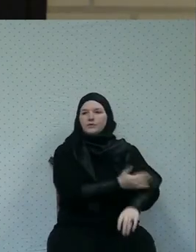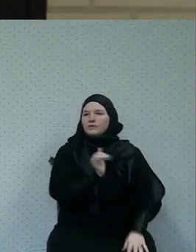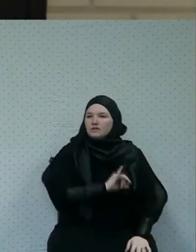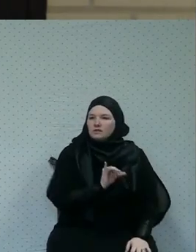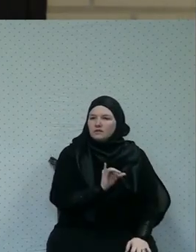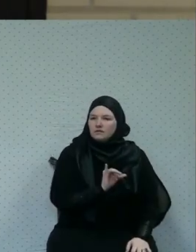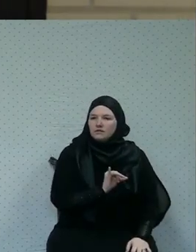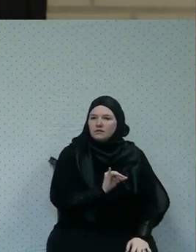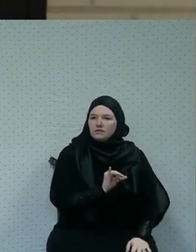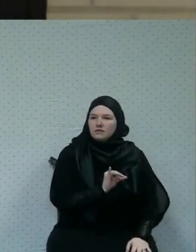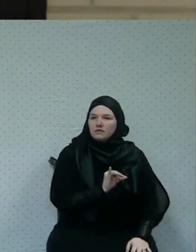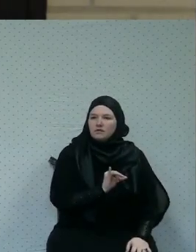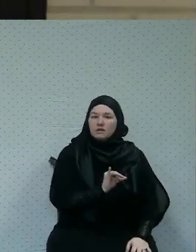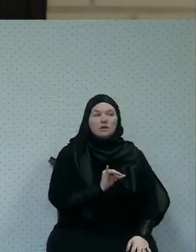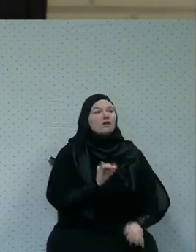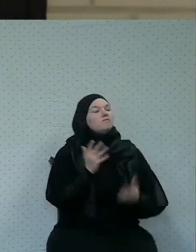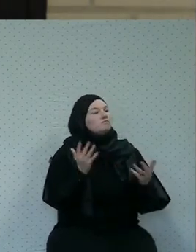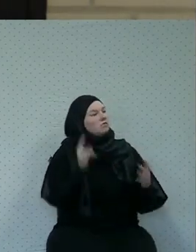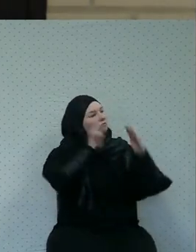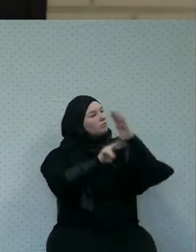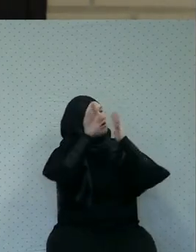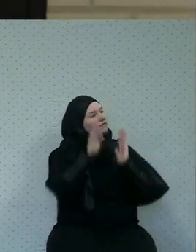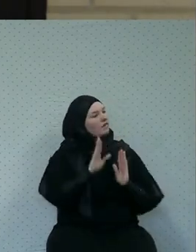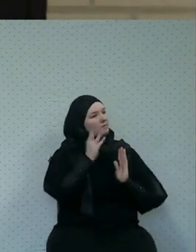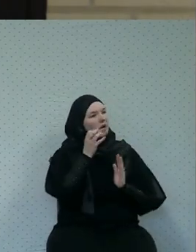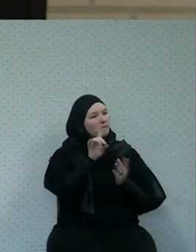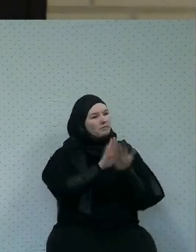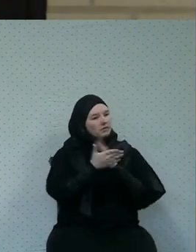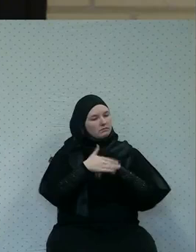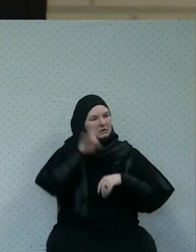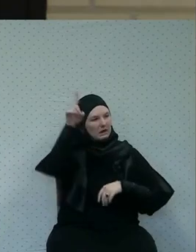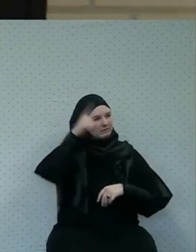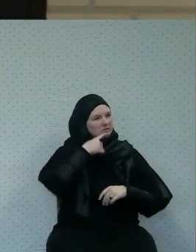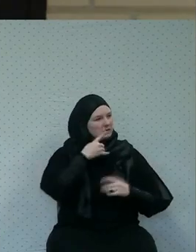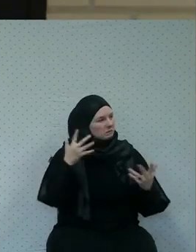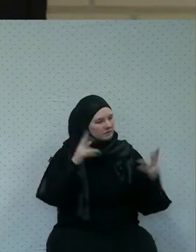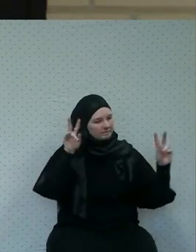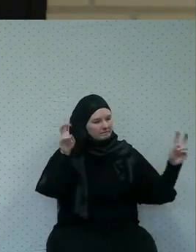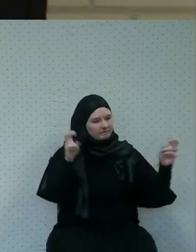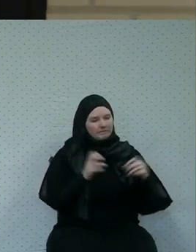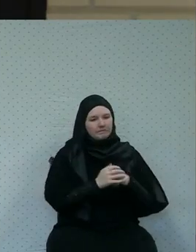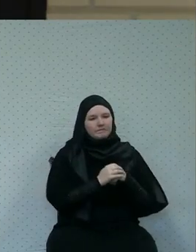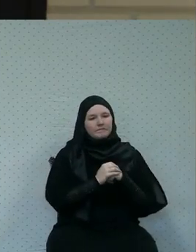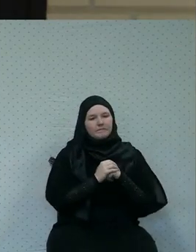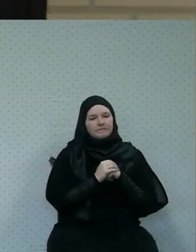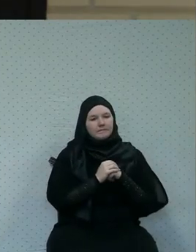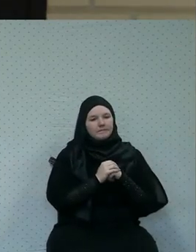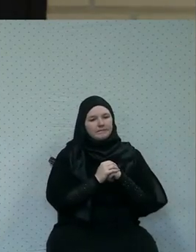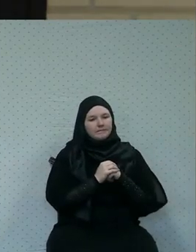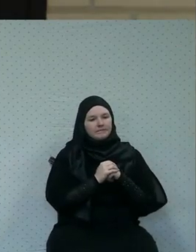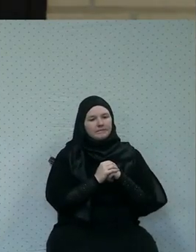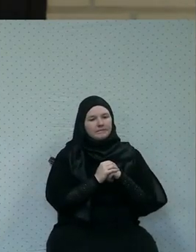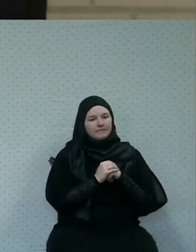Basically, the Prophet sallallahu alaihi wasallam says, قلب المؤمن بين إصبعين من